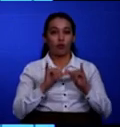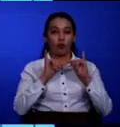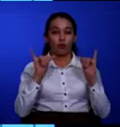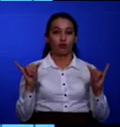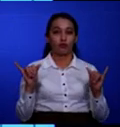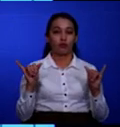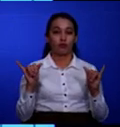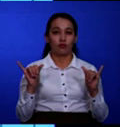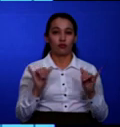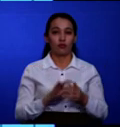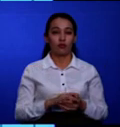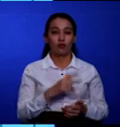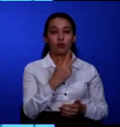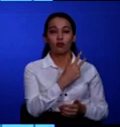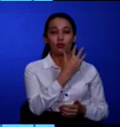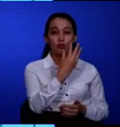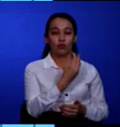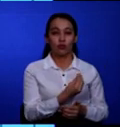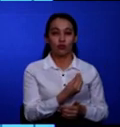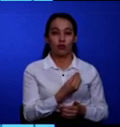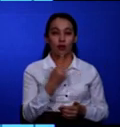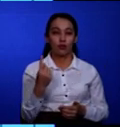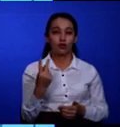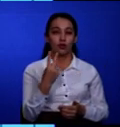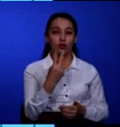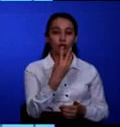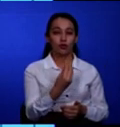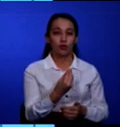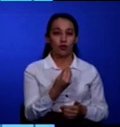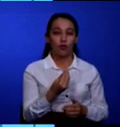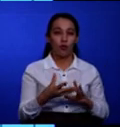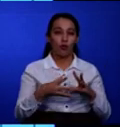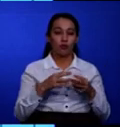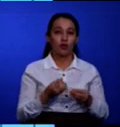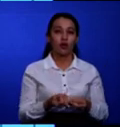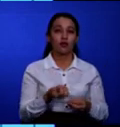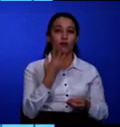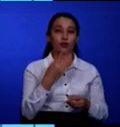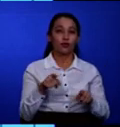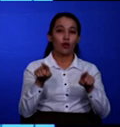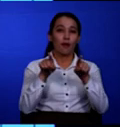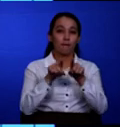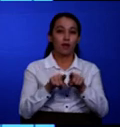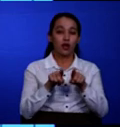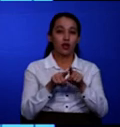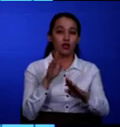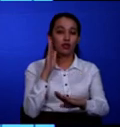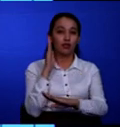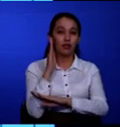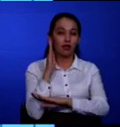kuni birinchi va ikkinchi kuni birgalikda qancha bo'lsa, shuncha taxta